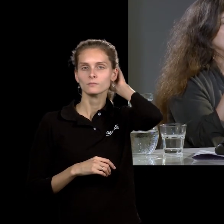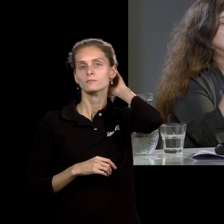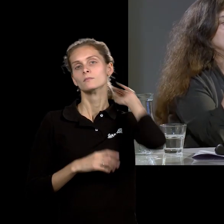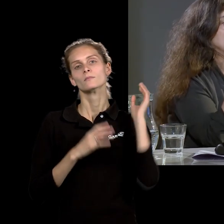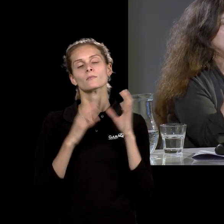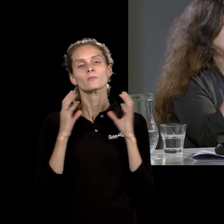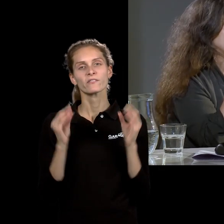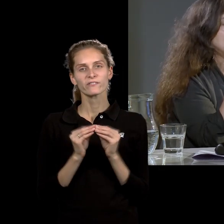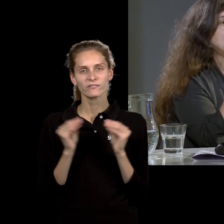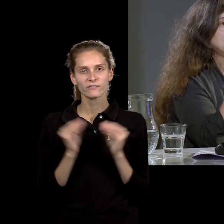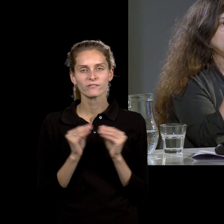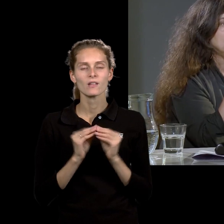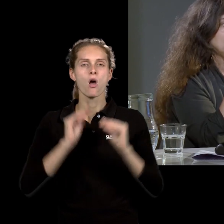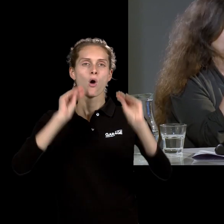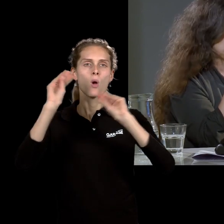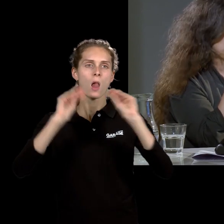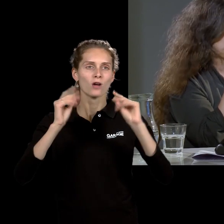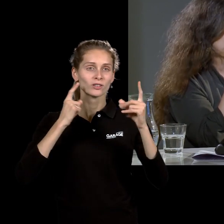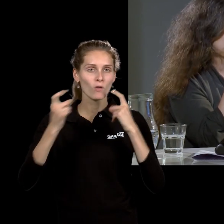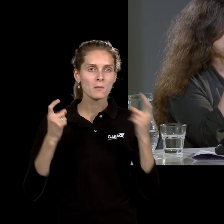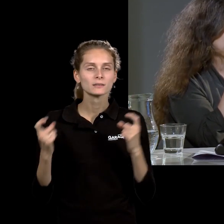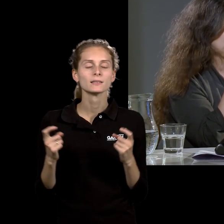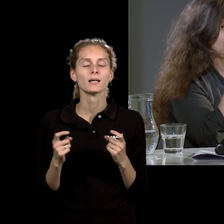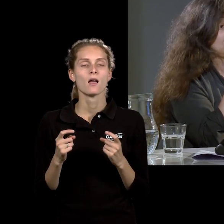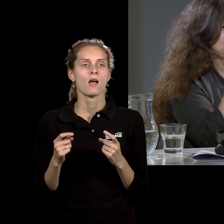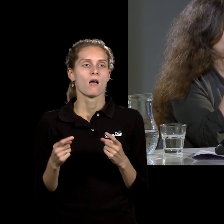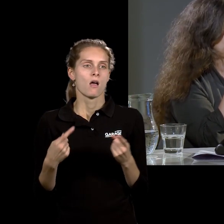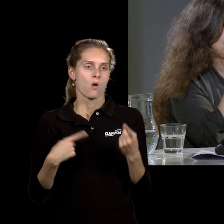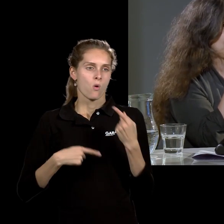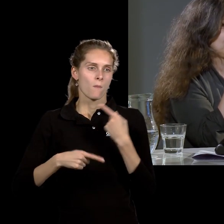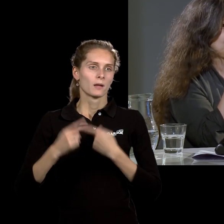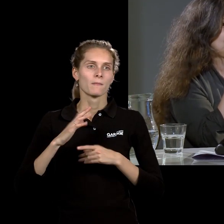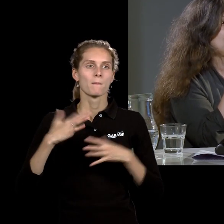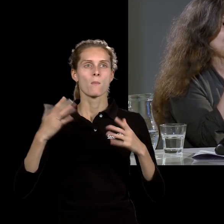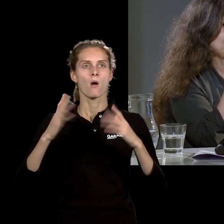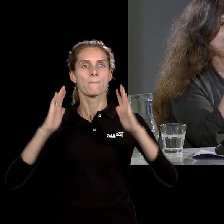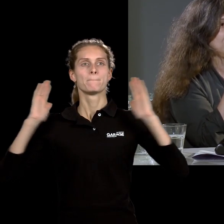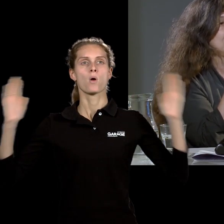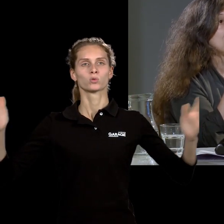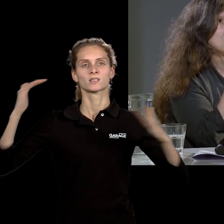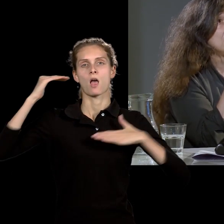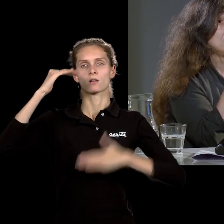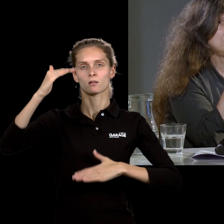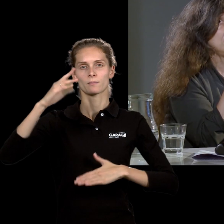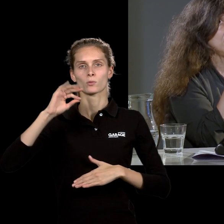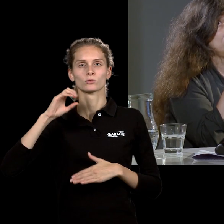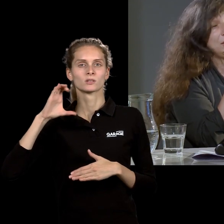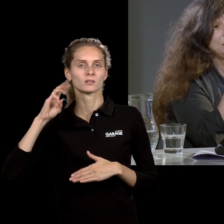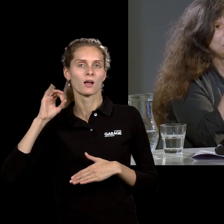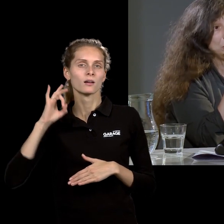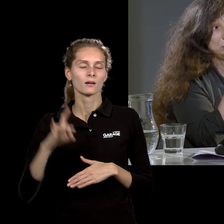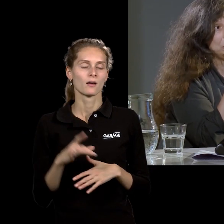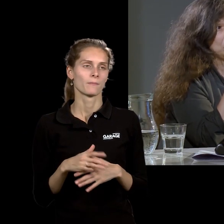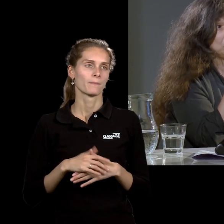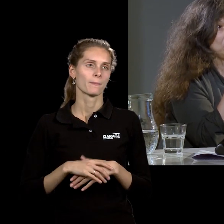при этом она может быть многомерной. Замечательная композиция, которую Раушенберг создает, это когда эти шелкографические коллажи, так же, как и